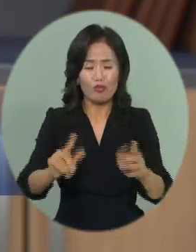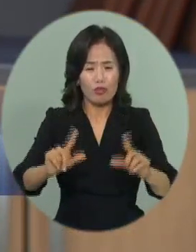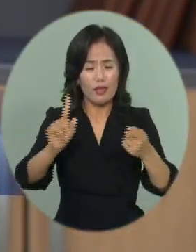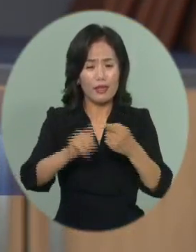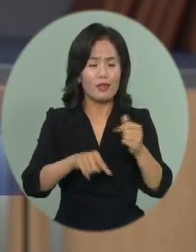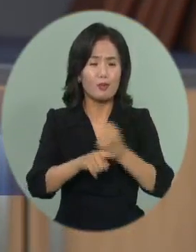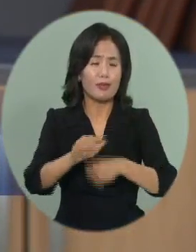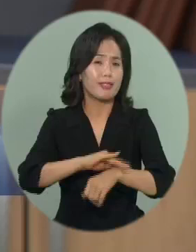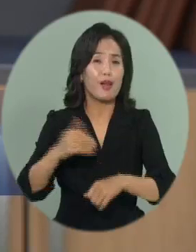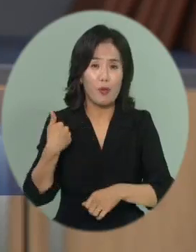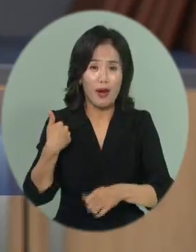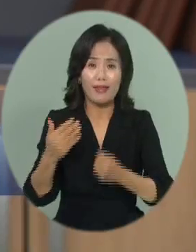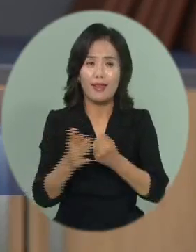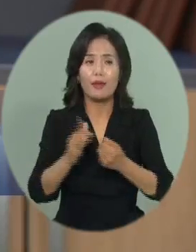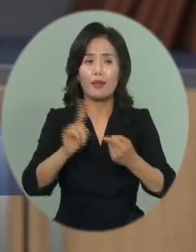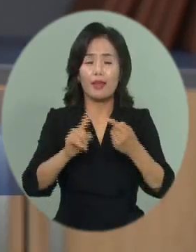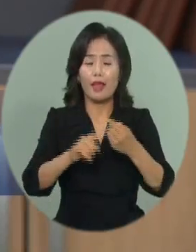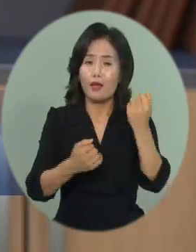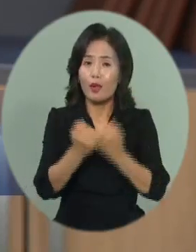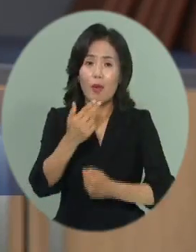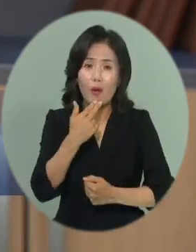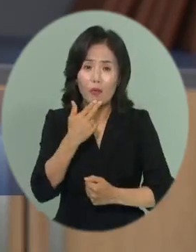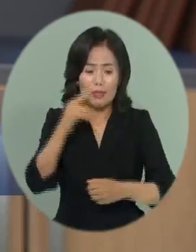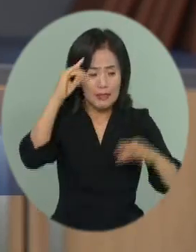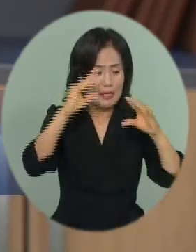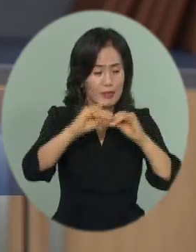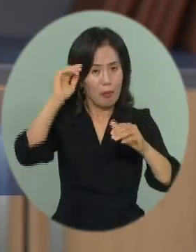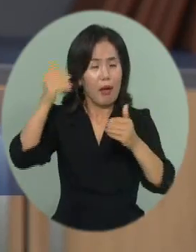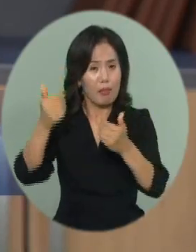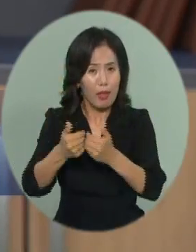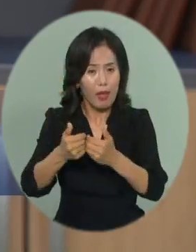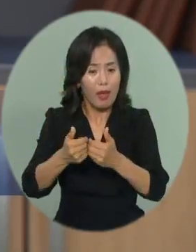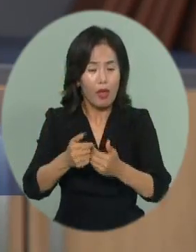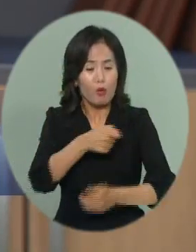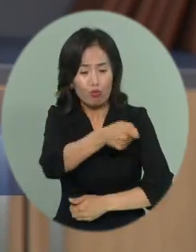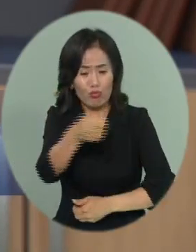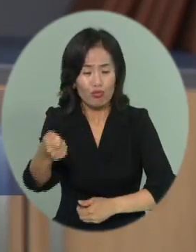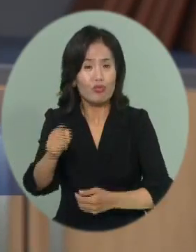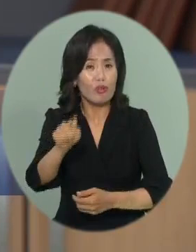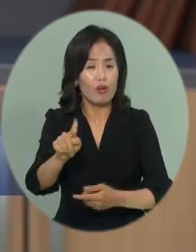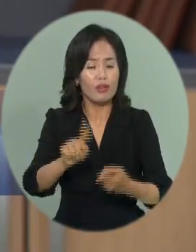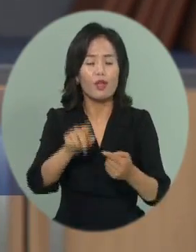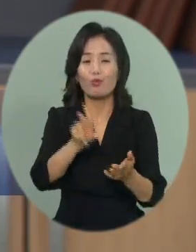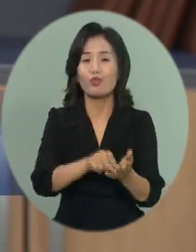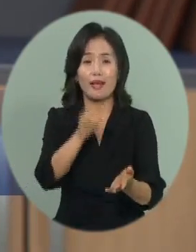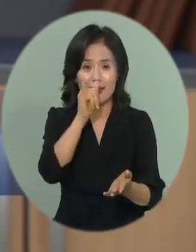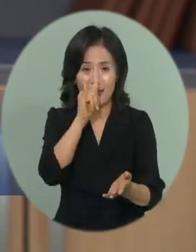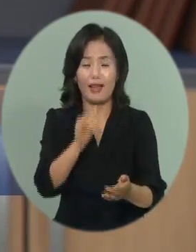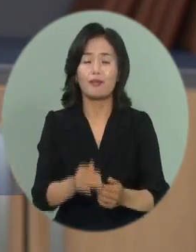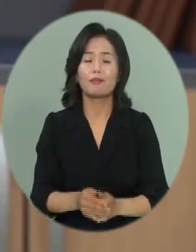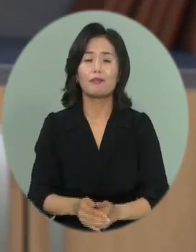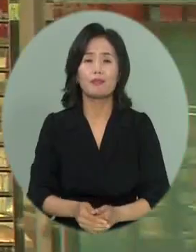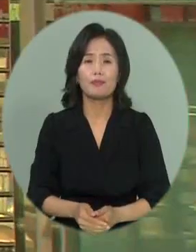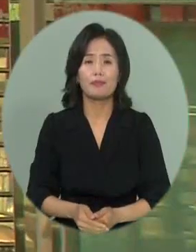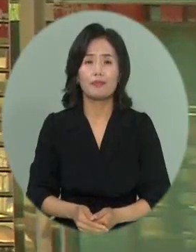모르고 계시거든요. 그래서 그러한 설명 없이 뭐 찬성 반대 이렇게만 설문조사를 하는 것도 문제가 좀 있다고 생각하고